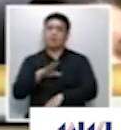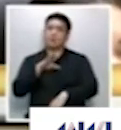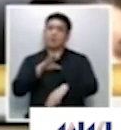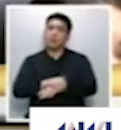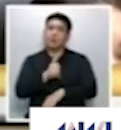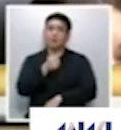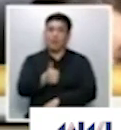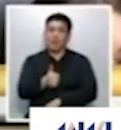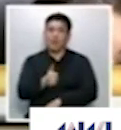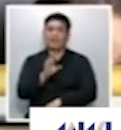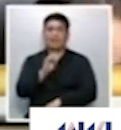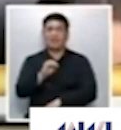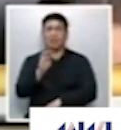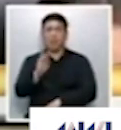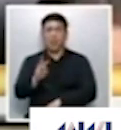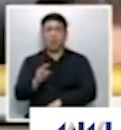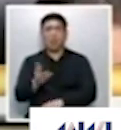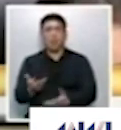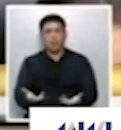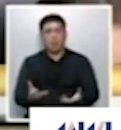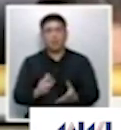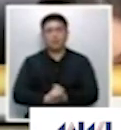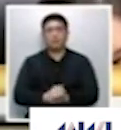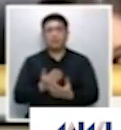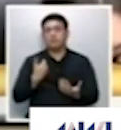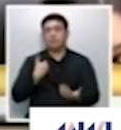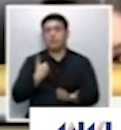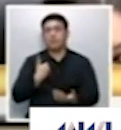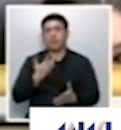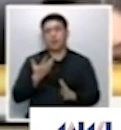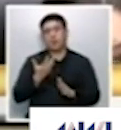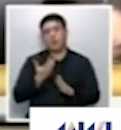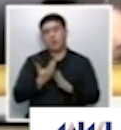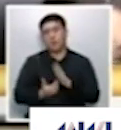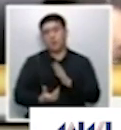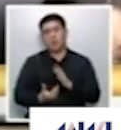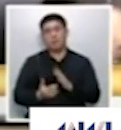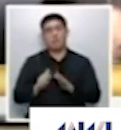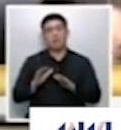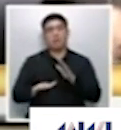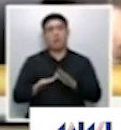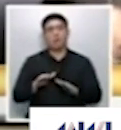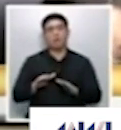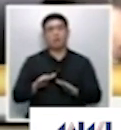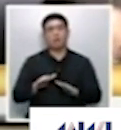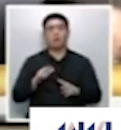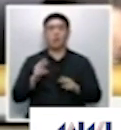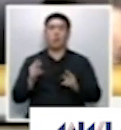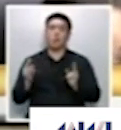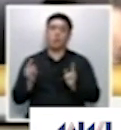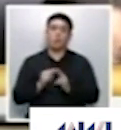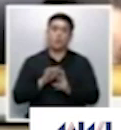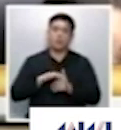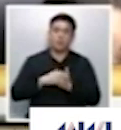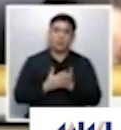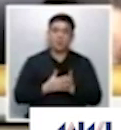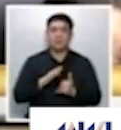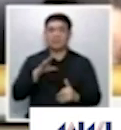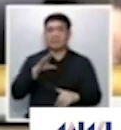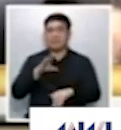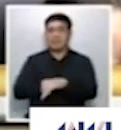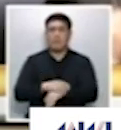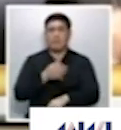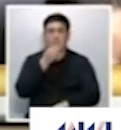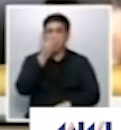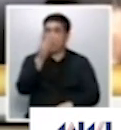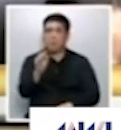ได้ 76% ยังมีอีกไม่น้อยที่ถูกข่มขืนกระทำชำเราแล้วไม่ไปแจ้ง